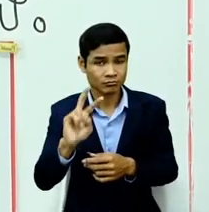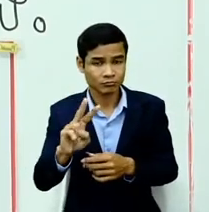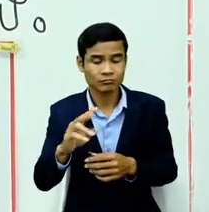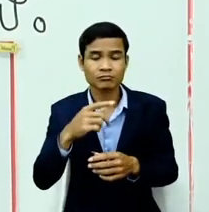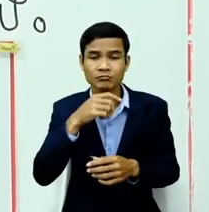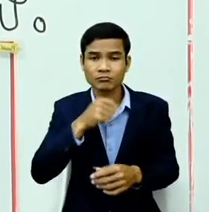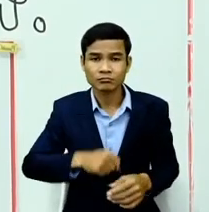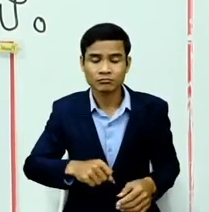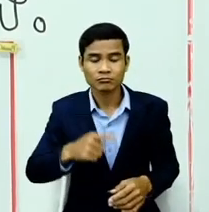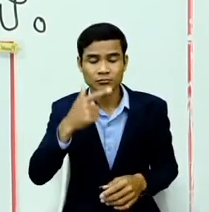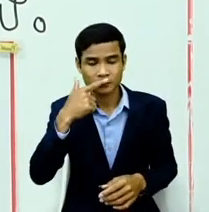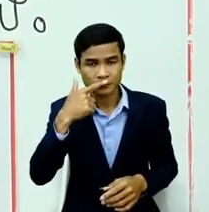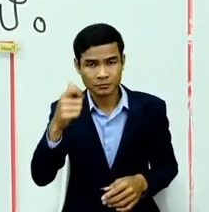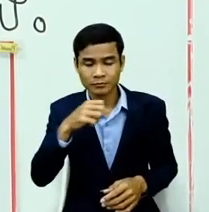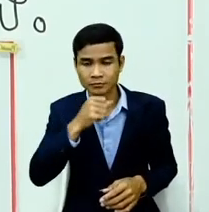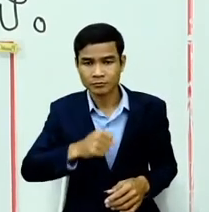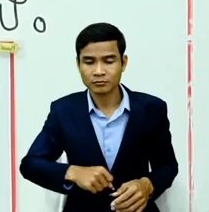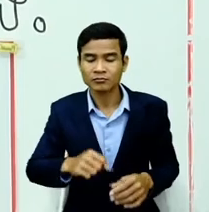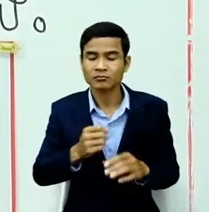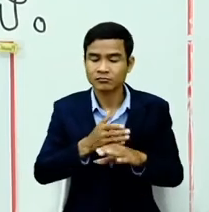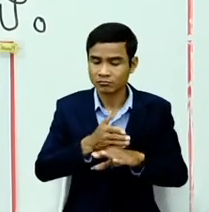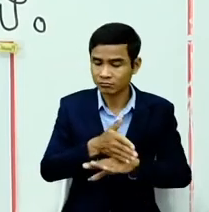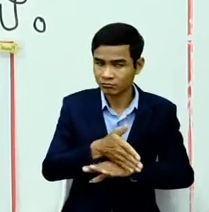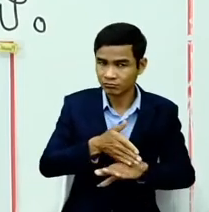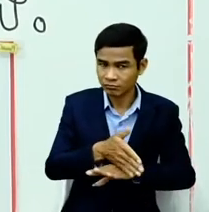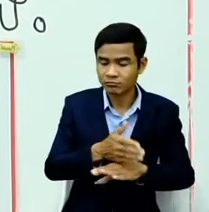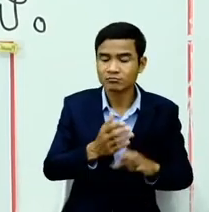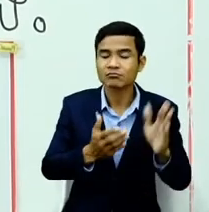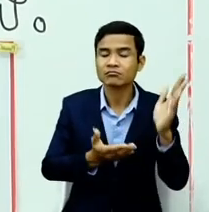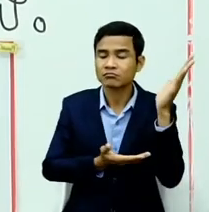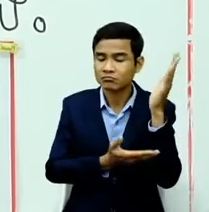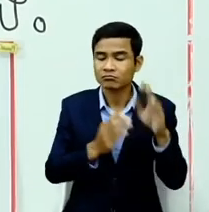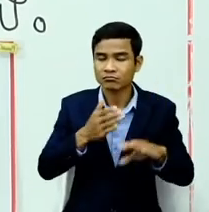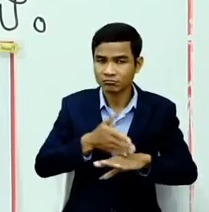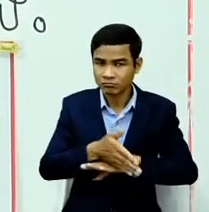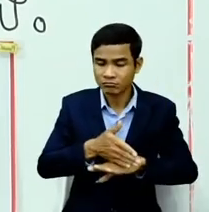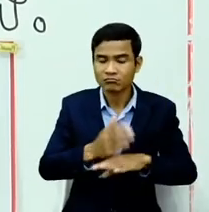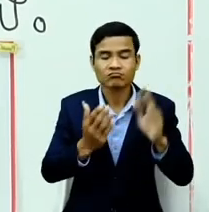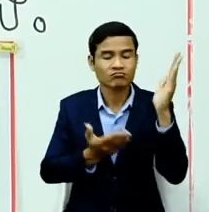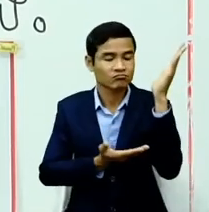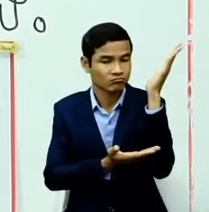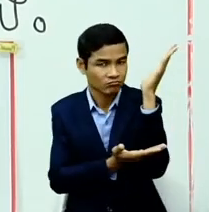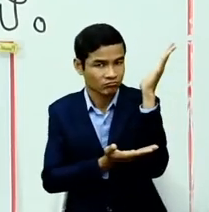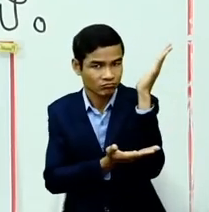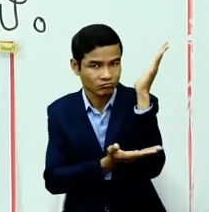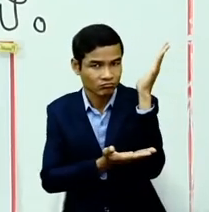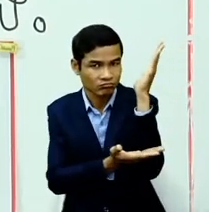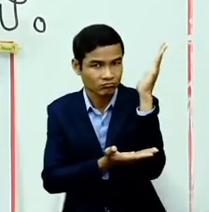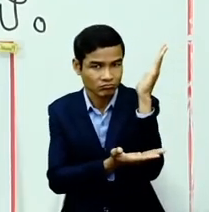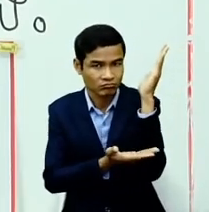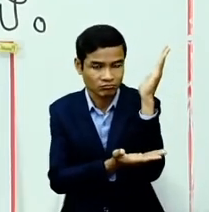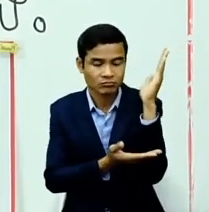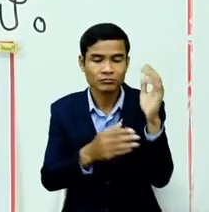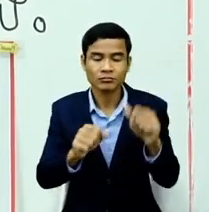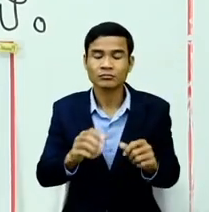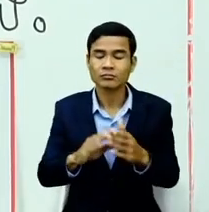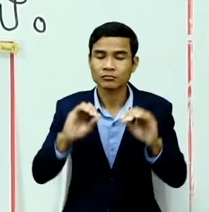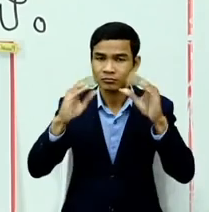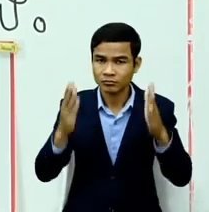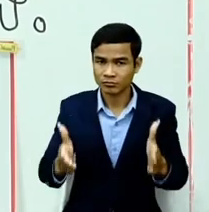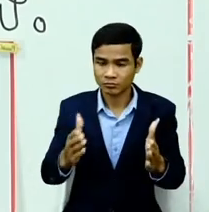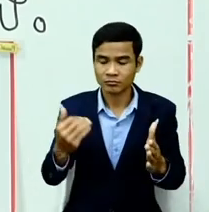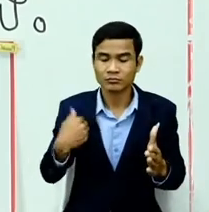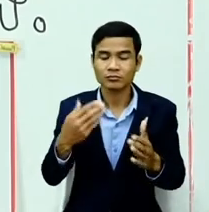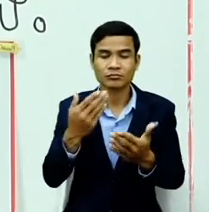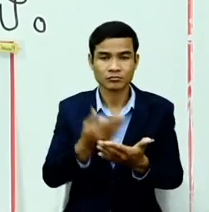ម្នាក់នេះកំពុងតែអាចាលោកតាចាស់ម្នាក់នេះគាត់អាឈើណាកុំមើលចាហើយអ្នកគ្រូដាក់ឈ្មោះឲ្យ